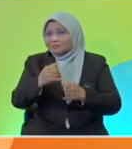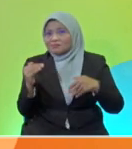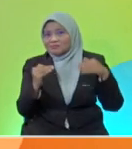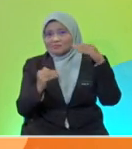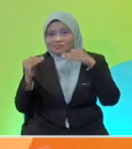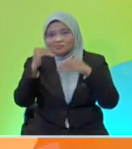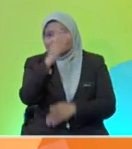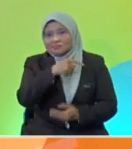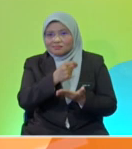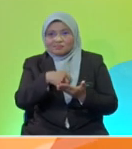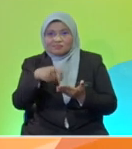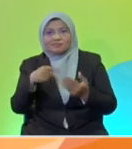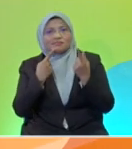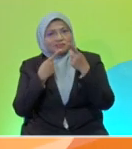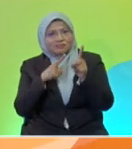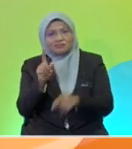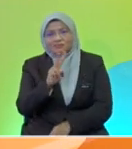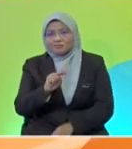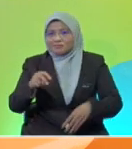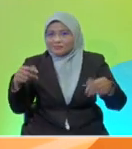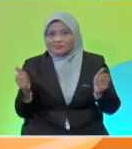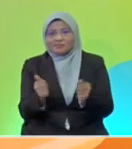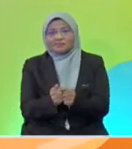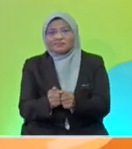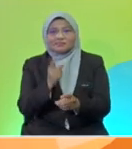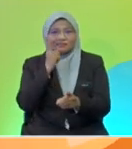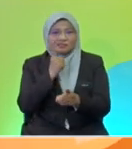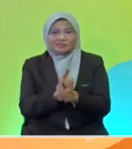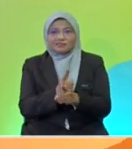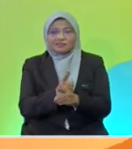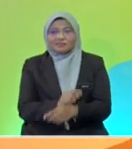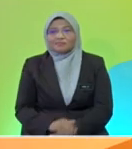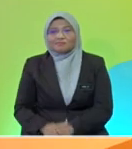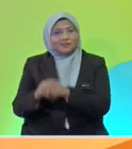menulis jawaban bertumpu dan juga ucapan dengan tepat sekali